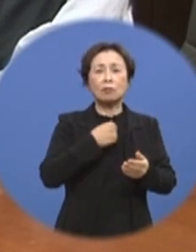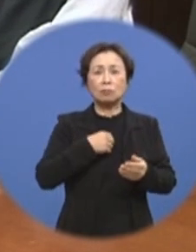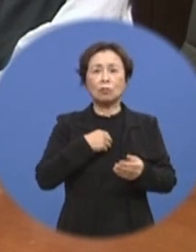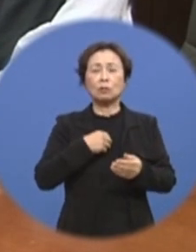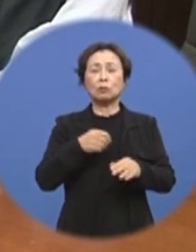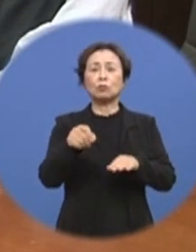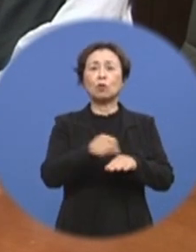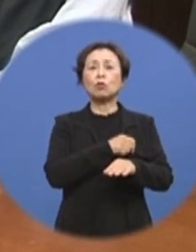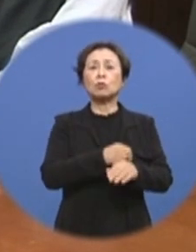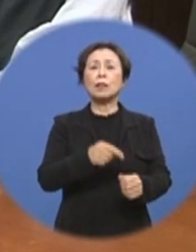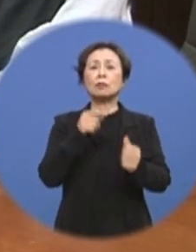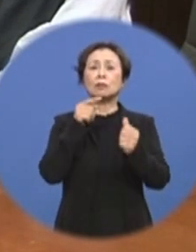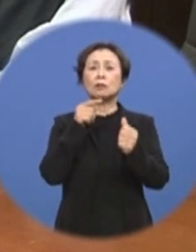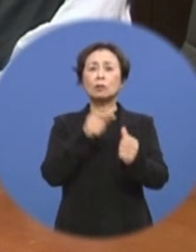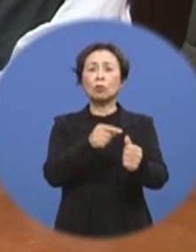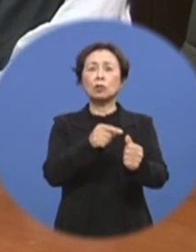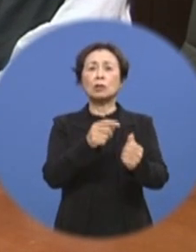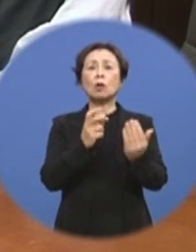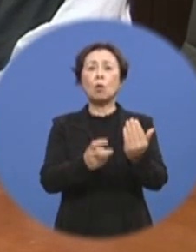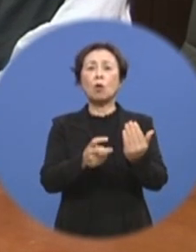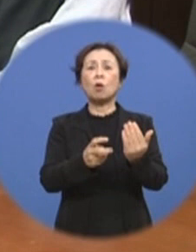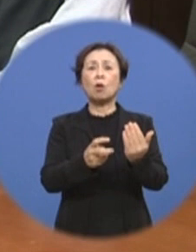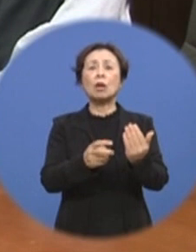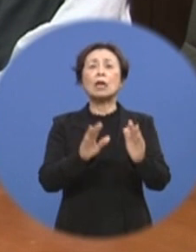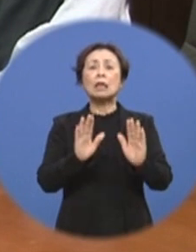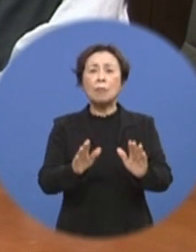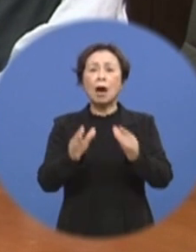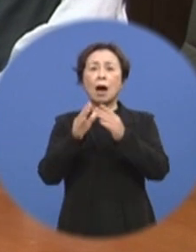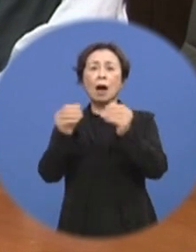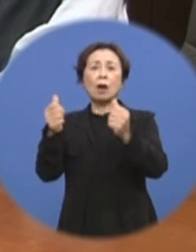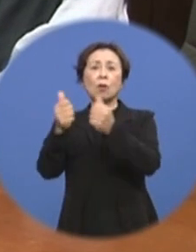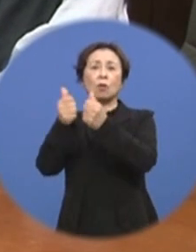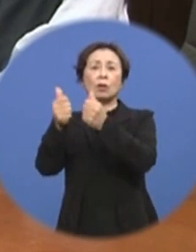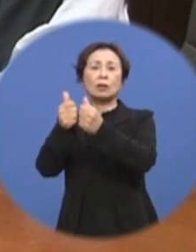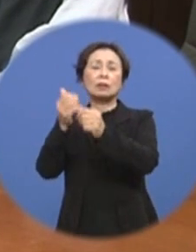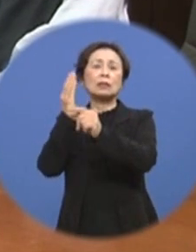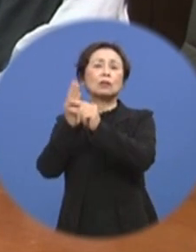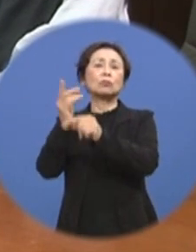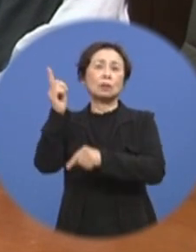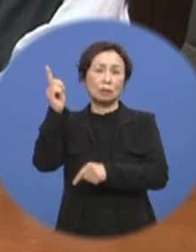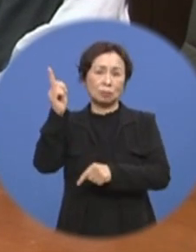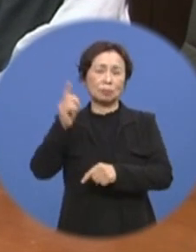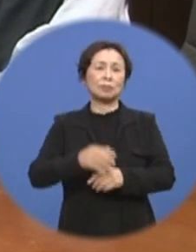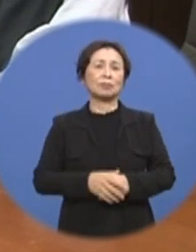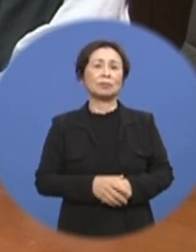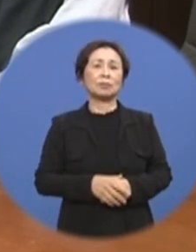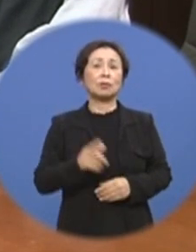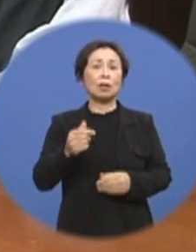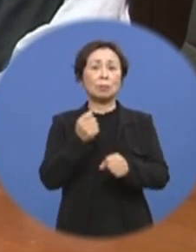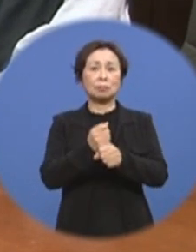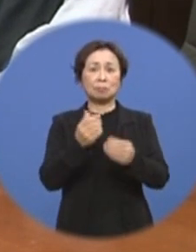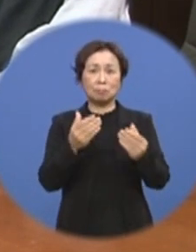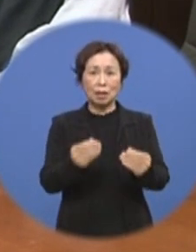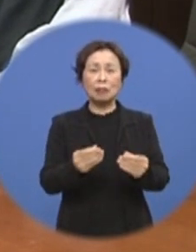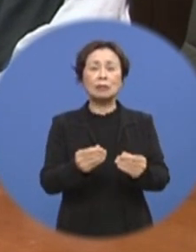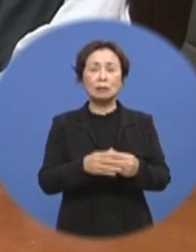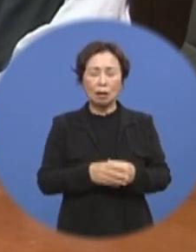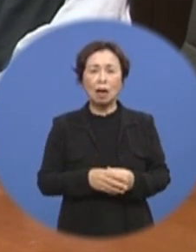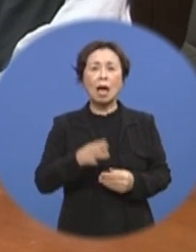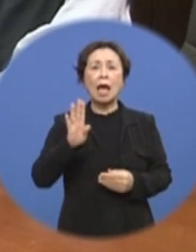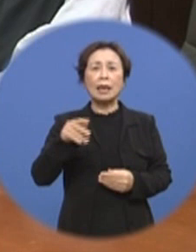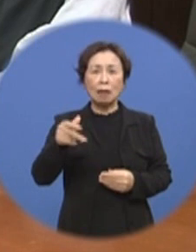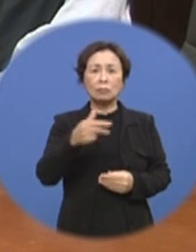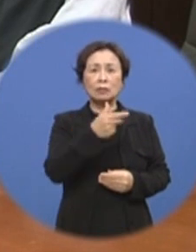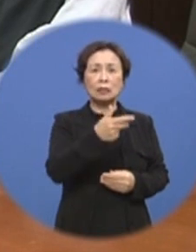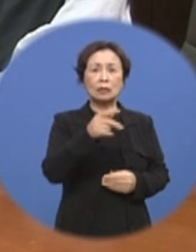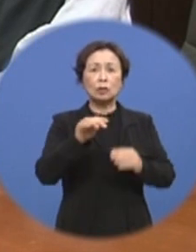作ってプレイ sorryになっていて言えば国会で審議中ですねでそれができるとですねあの保険や市町村が